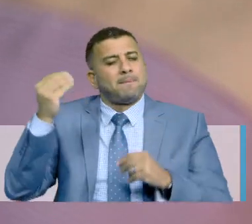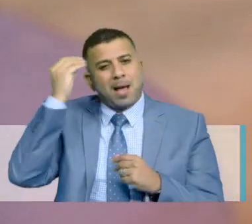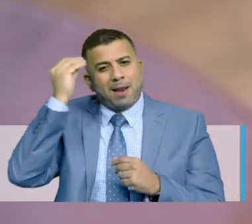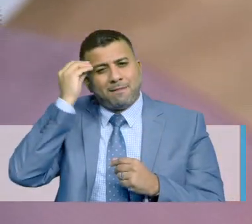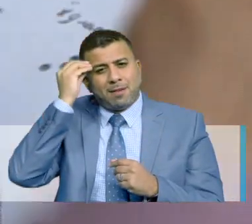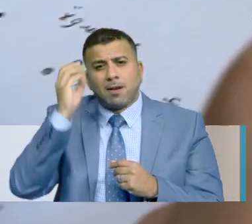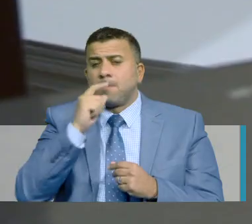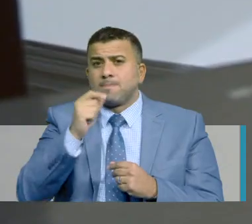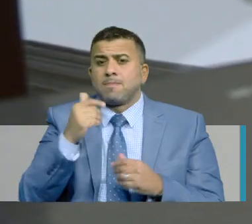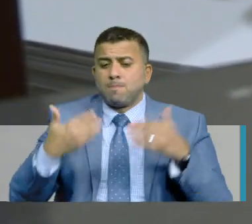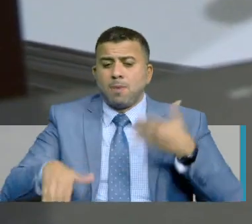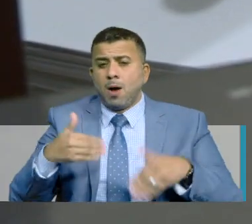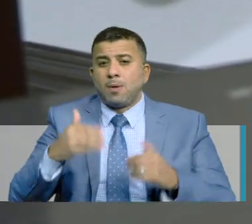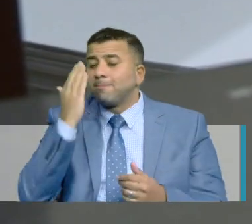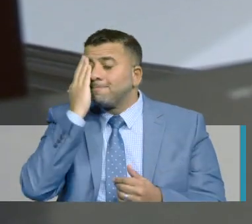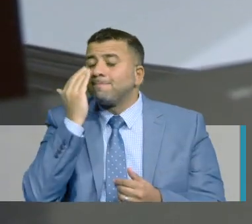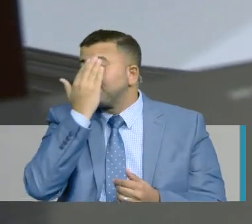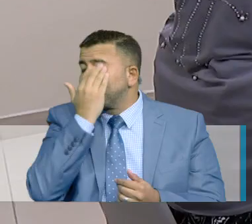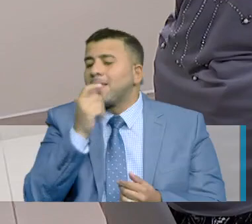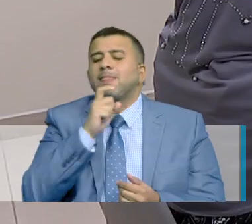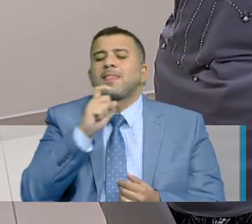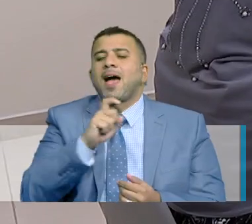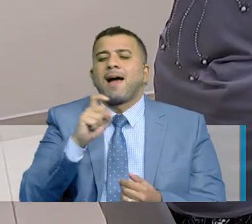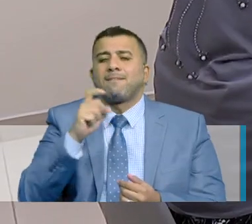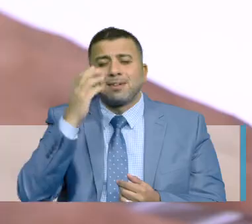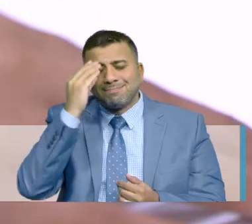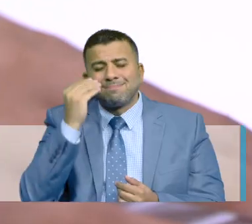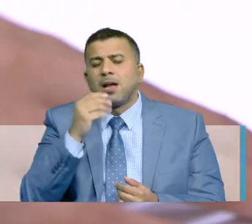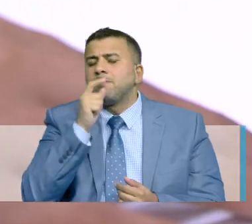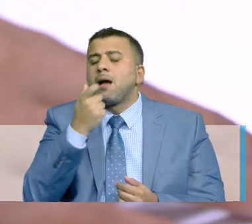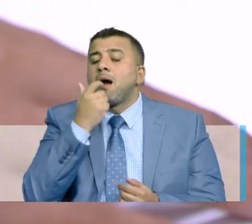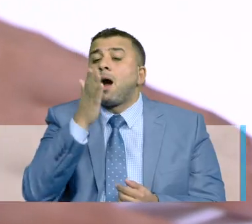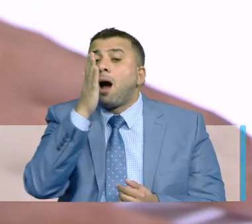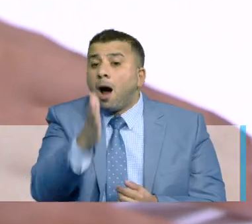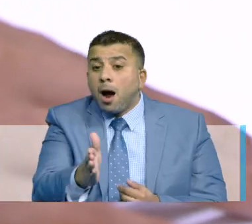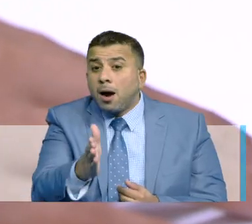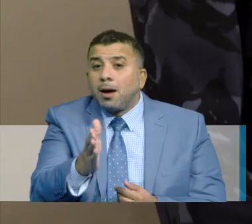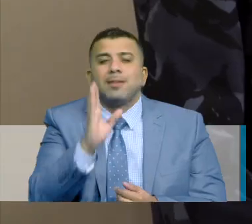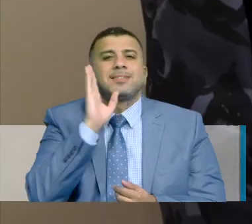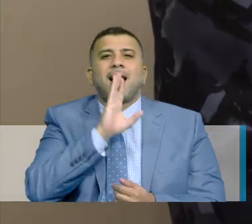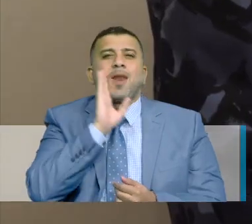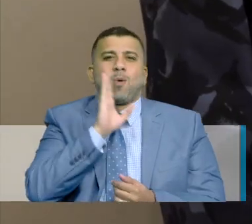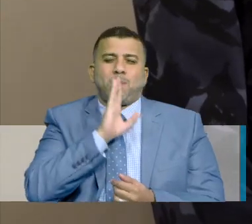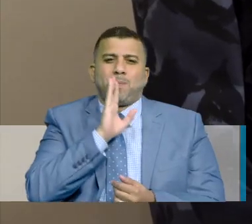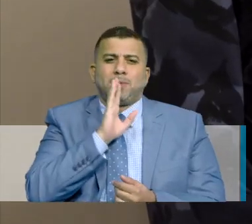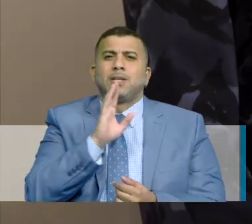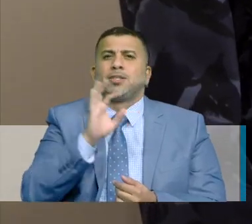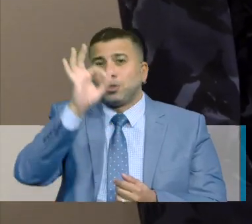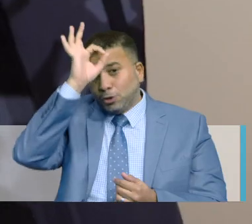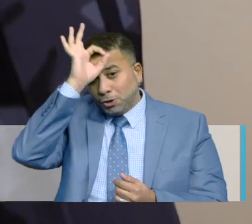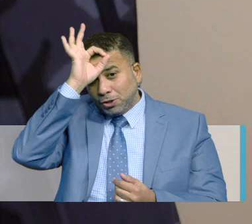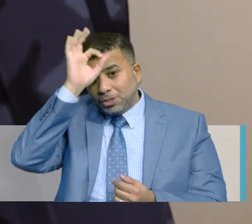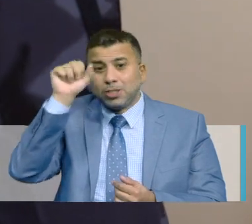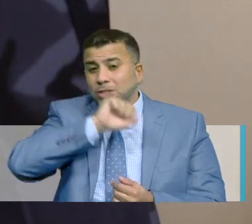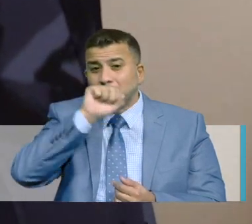وضمان حصول المعاقين بصريا وضعاف البصر على حق التعلم اما شرطه الشارقه